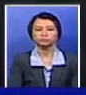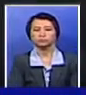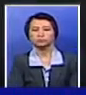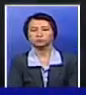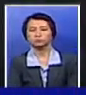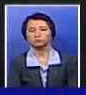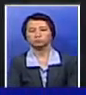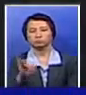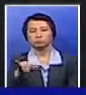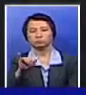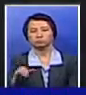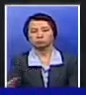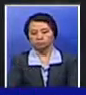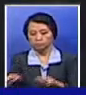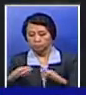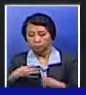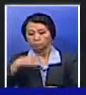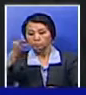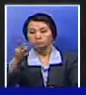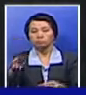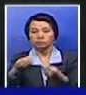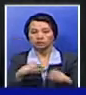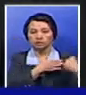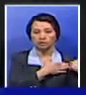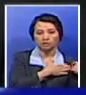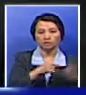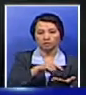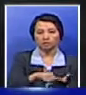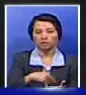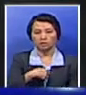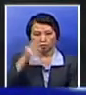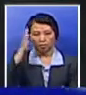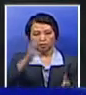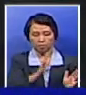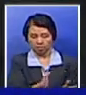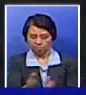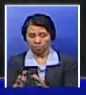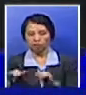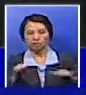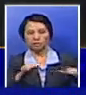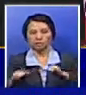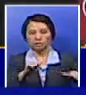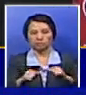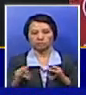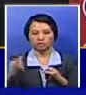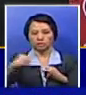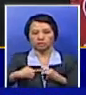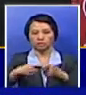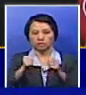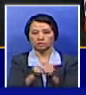Itulah apabila diberikan tanggungjawab ini, saya akan merancang beberapa aktiviti yang berkaitan